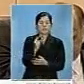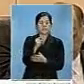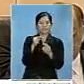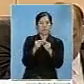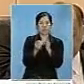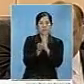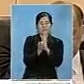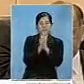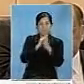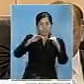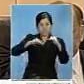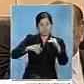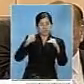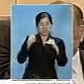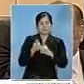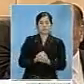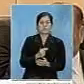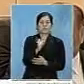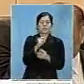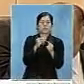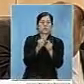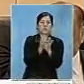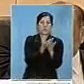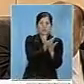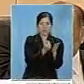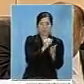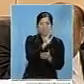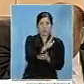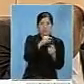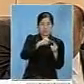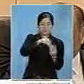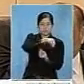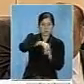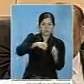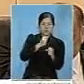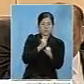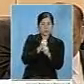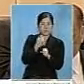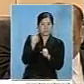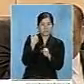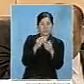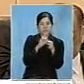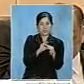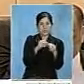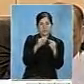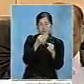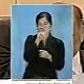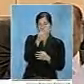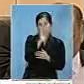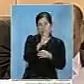ากและแท้ที่จริงก็อาจจะกลับไปเป็นรายรับของภาคธุรกิจซึ่งผลิตสินค้าที่มีประโยชน์ต่อการดำรงชีพของพี่น้องประชาชนด้ว